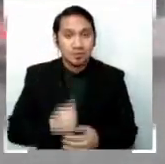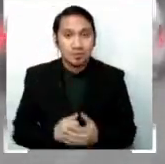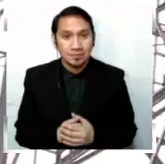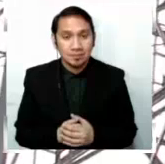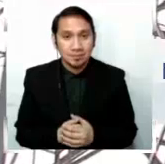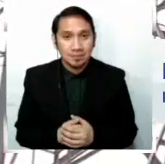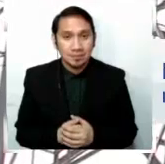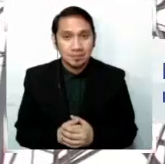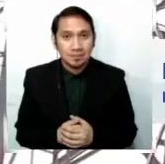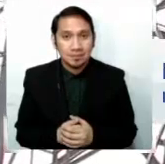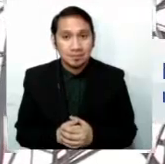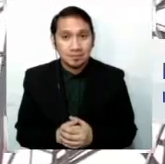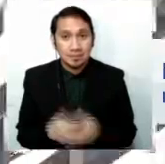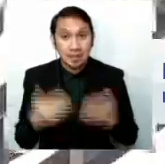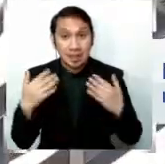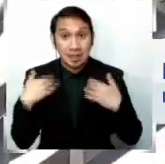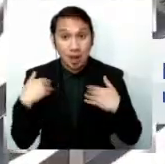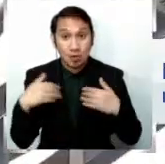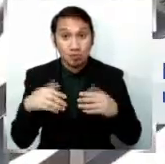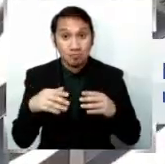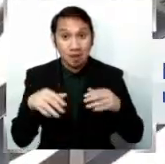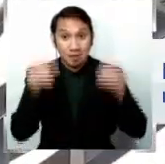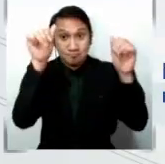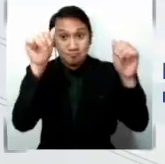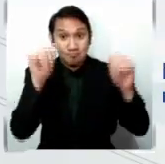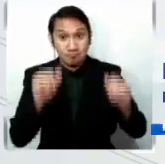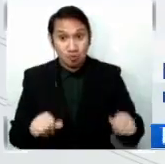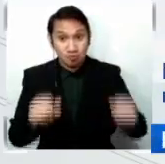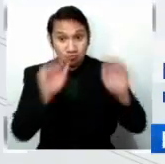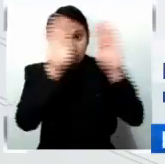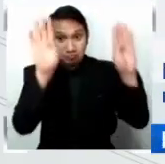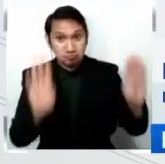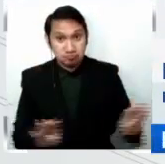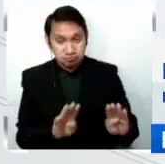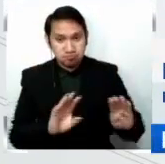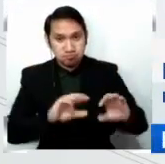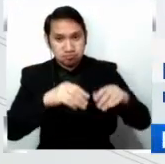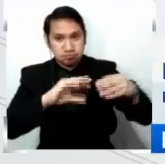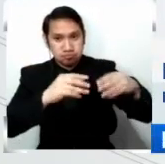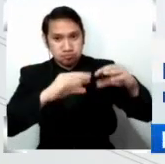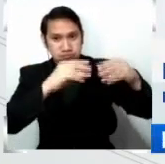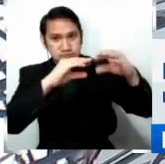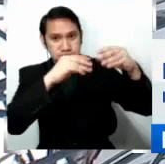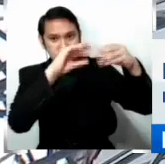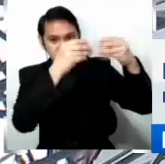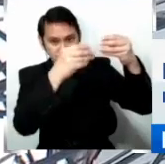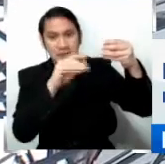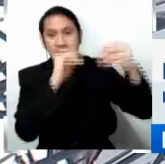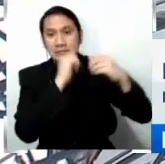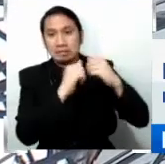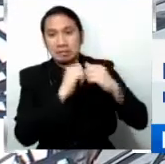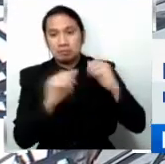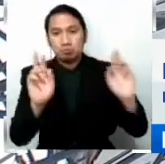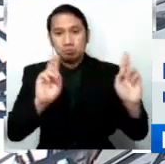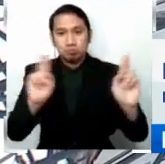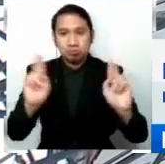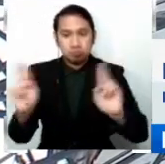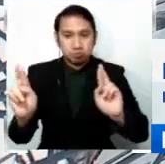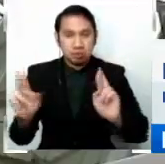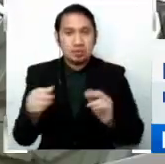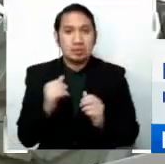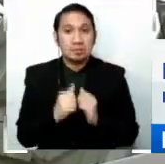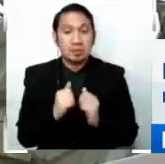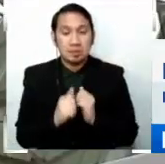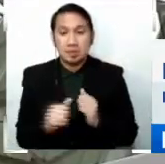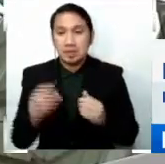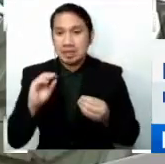Nakatupi na ang ilang billboard sa EDSA Guadalupe bilang paghahanda sa pagdating ng bagyong Julina bukas. Itinaas ng Tropical Cyclone Signal